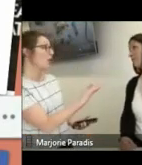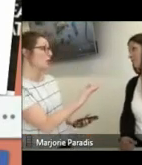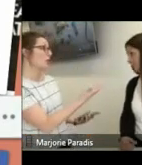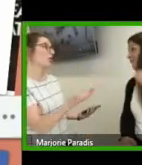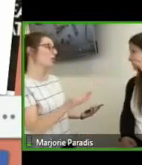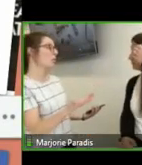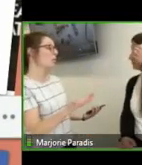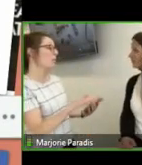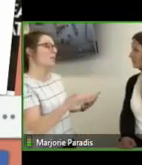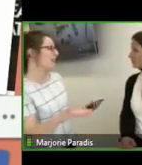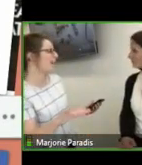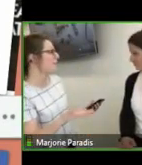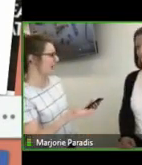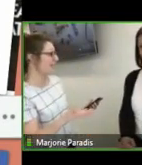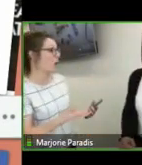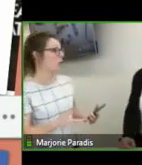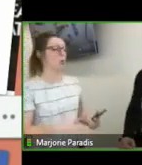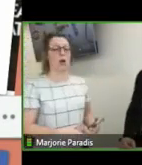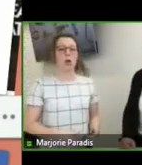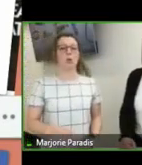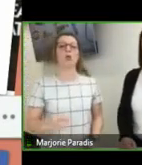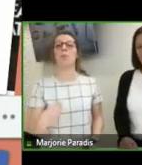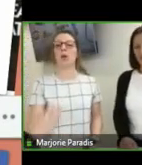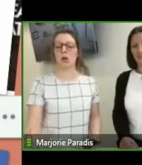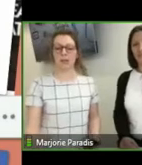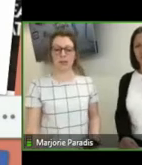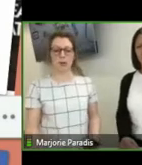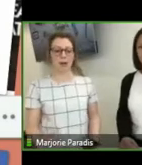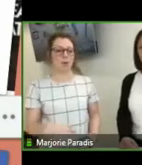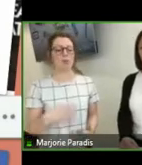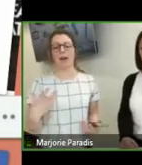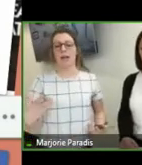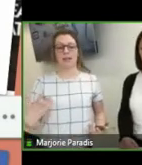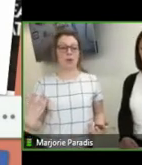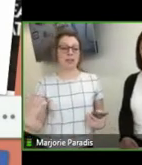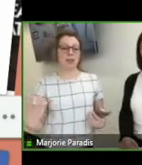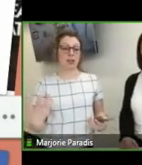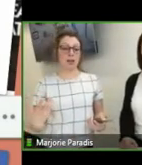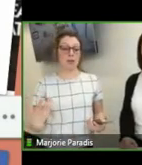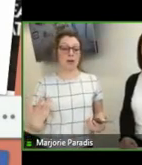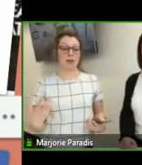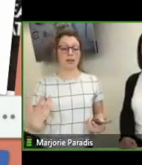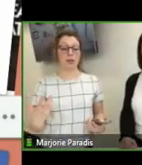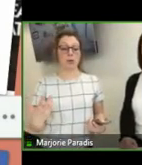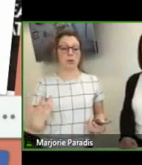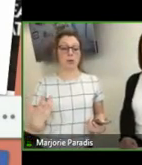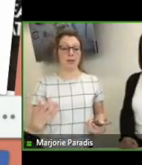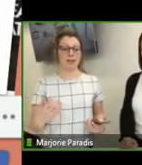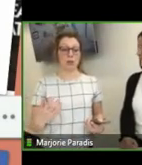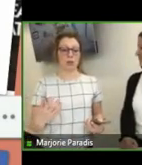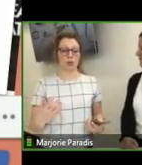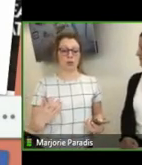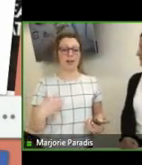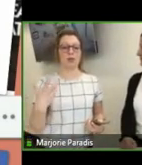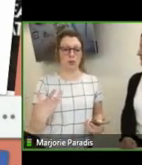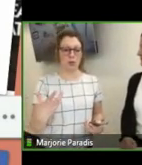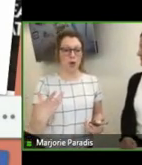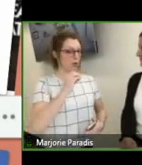l'inaction, donc ne pas signaler par exemple, ou ne pas commenter ou répondre, ben, ça peut être questionnable